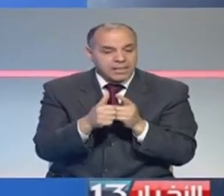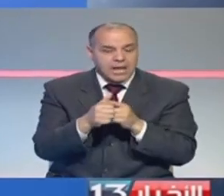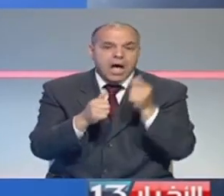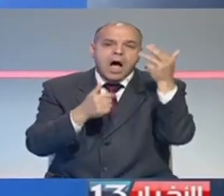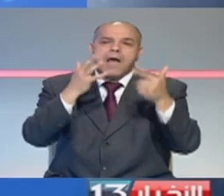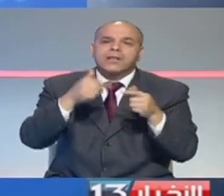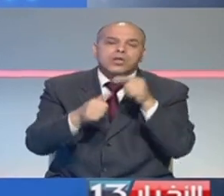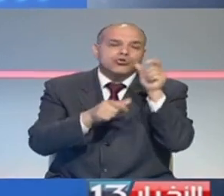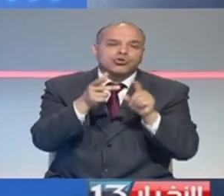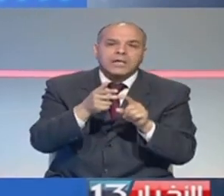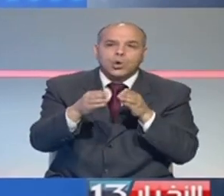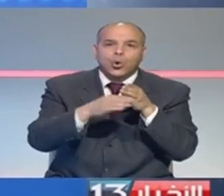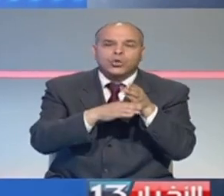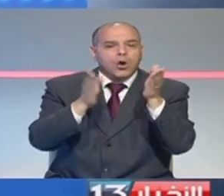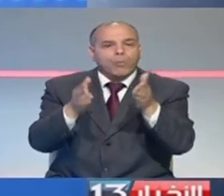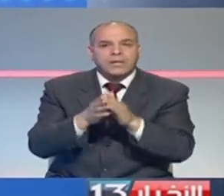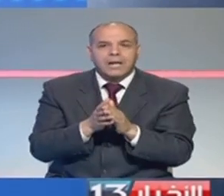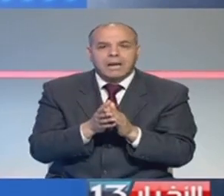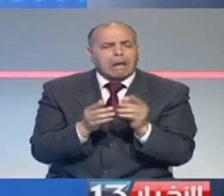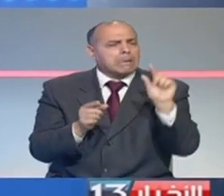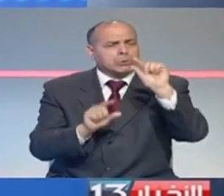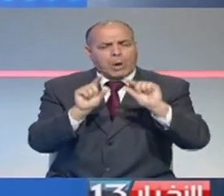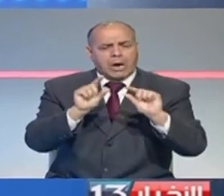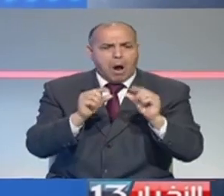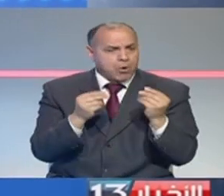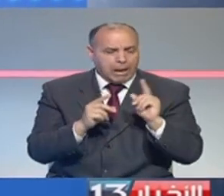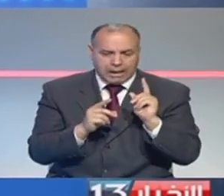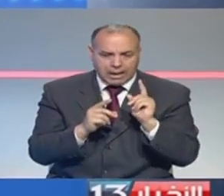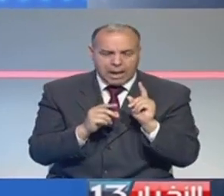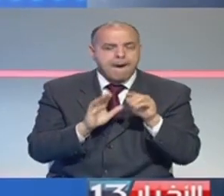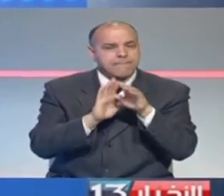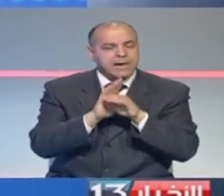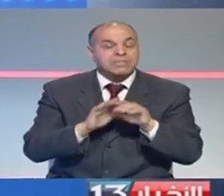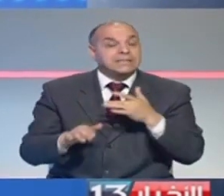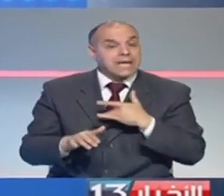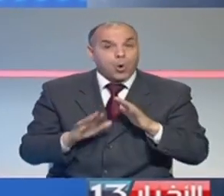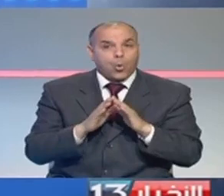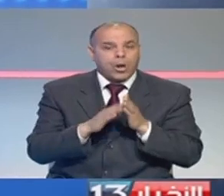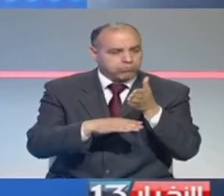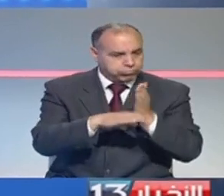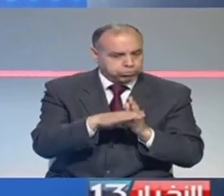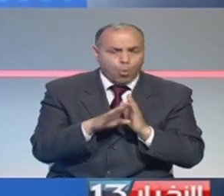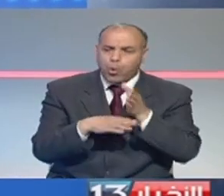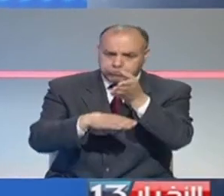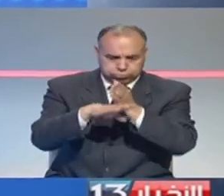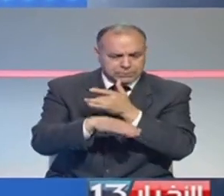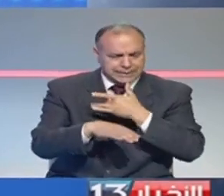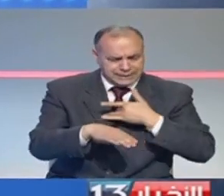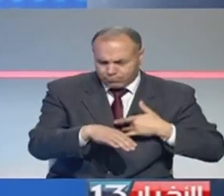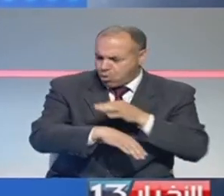عدد الناس اللي يدخلوا المستشفيات، اللي عددها مش برشا في تونس. والمنظومة الصحية كلها موفرة طاقاتها الكل